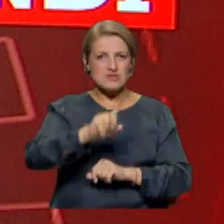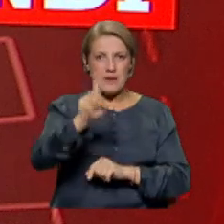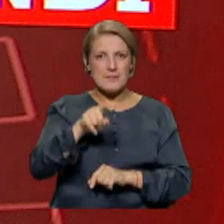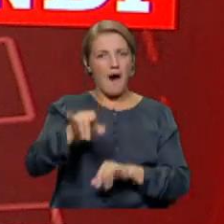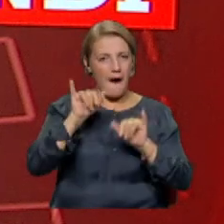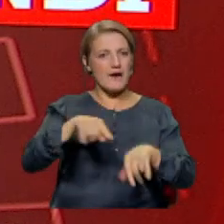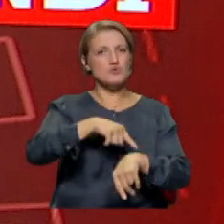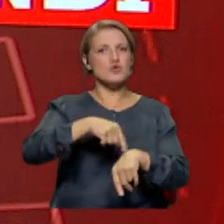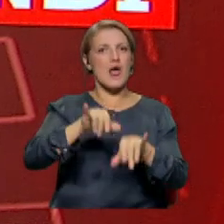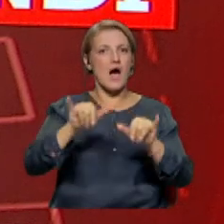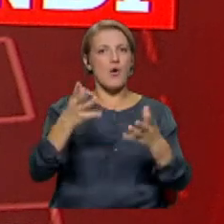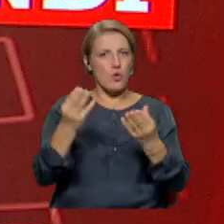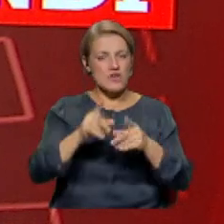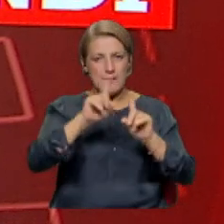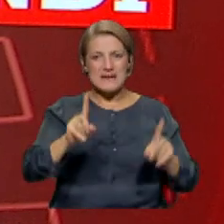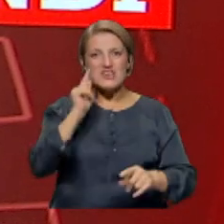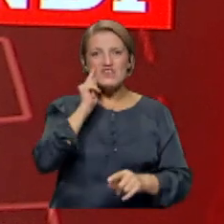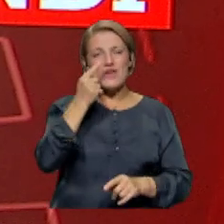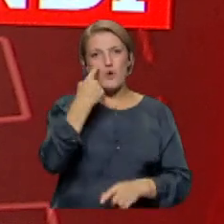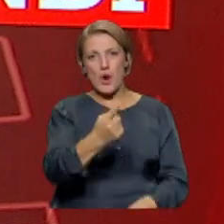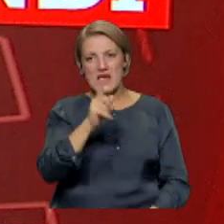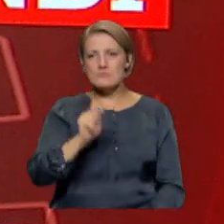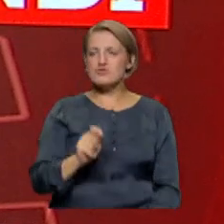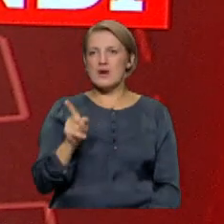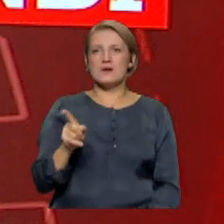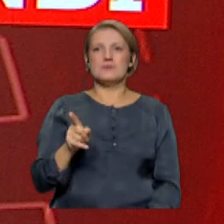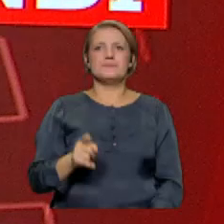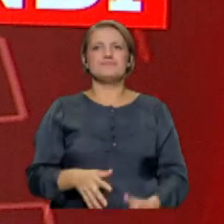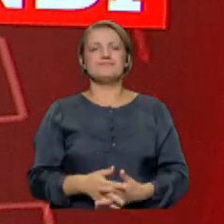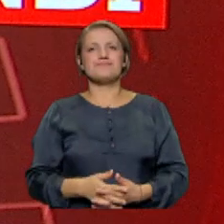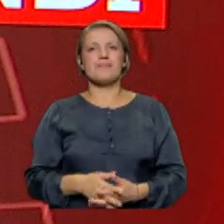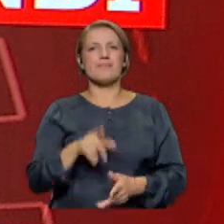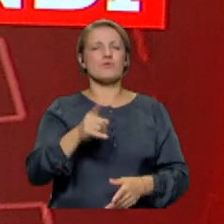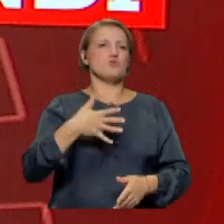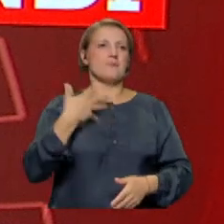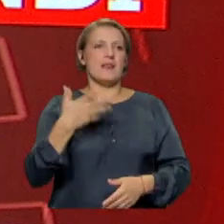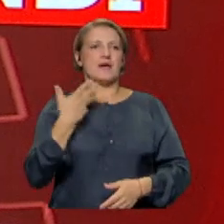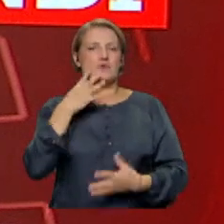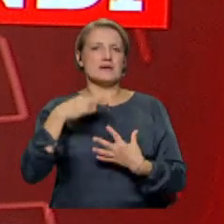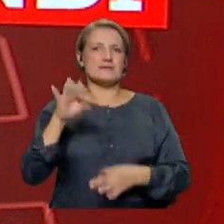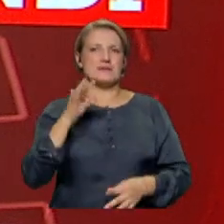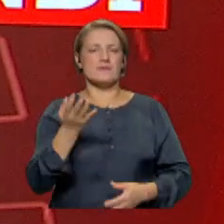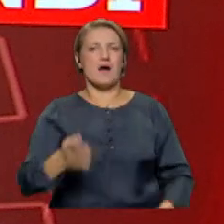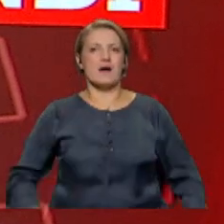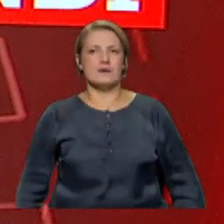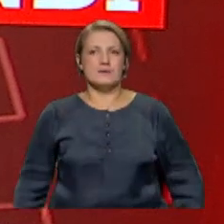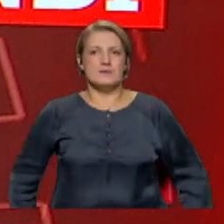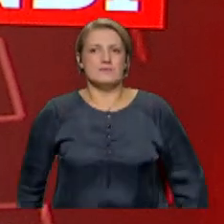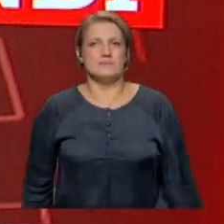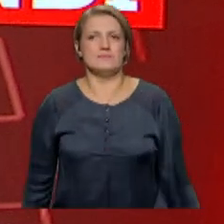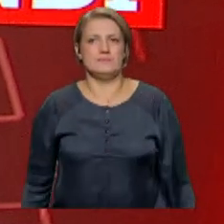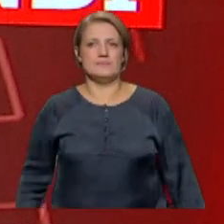bir süreç işleyecek? Yoksa kişiye göre mi uygulanacak bu adalet? Tabii onu da merak ediyor insan. Ama